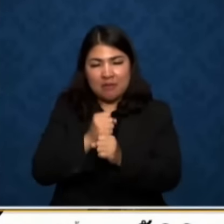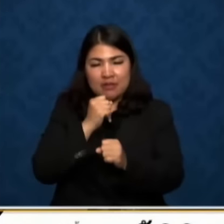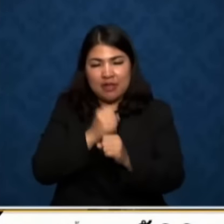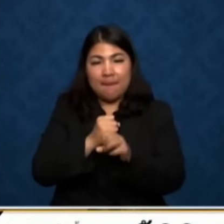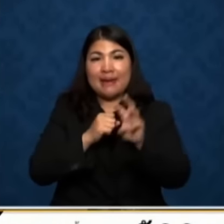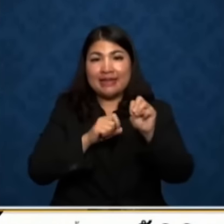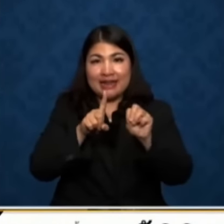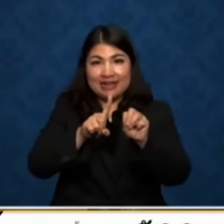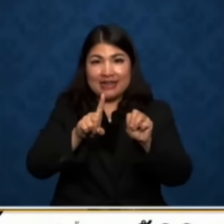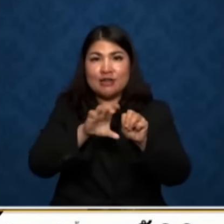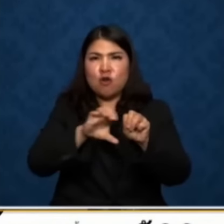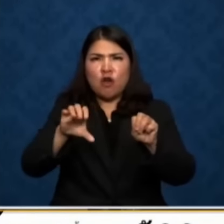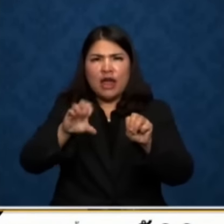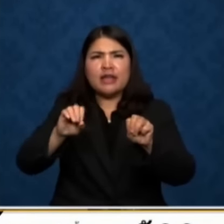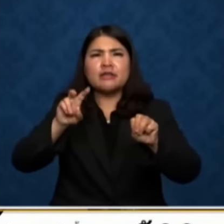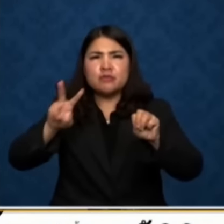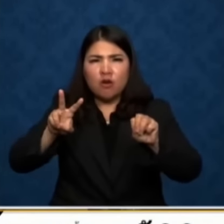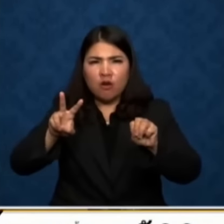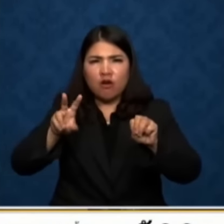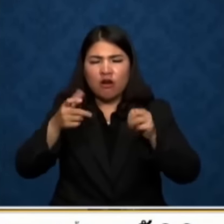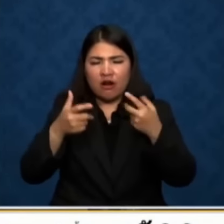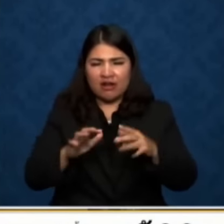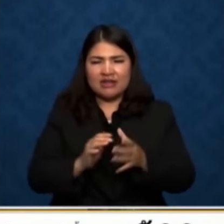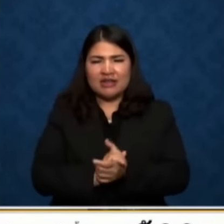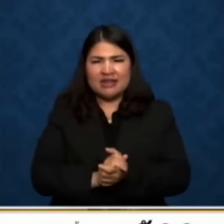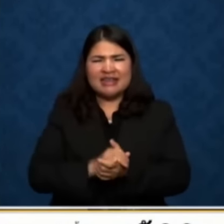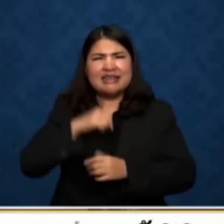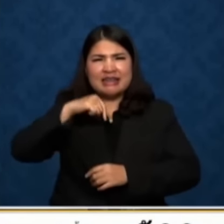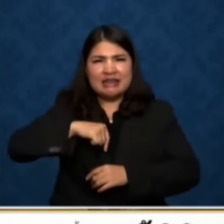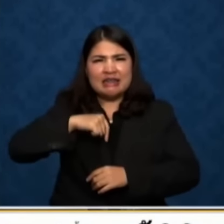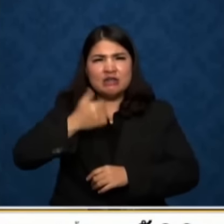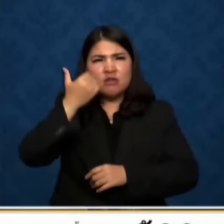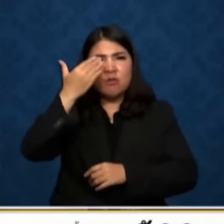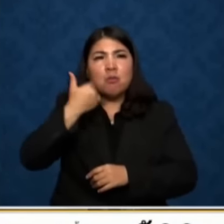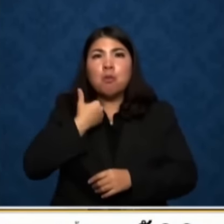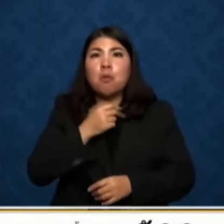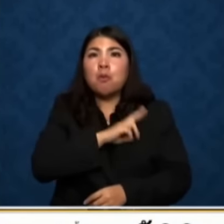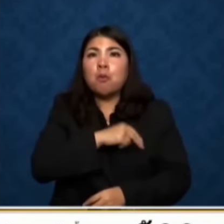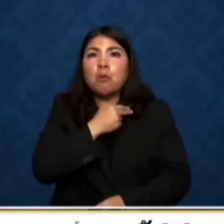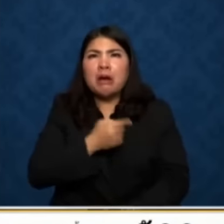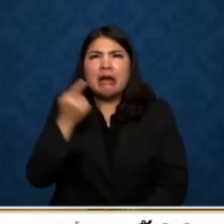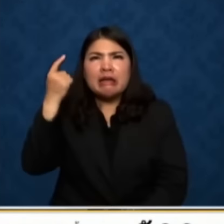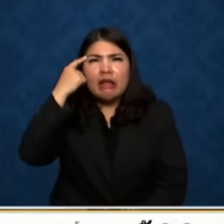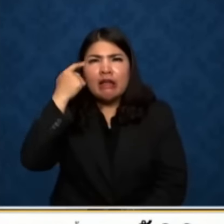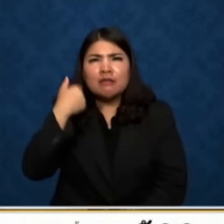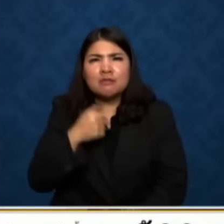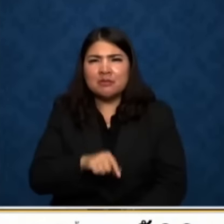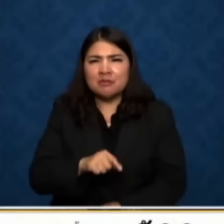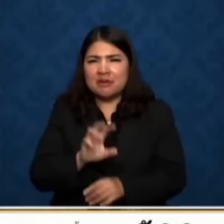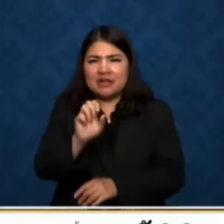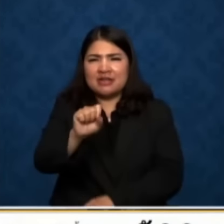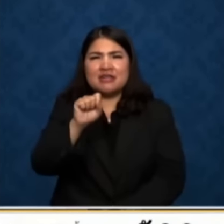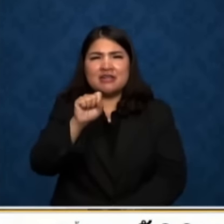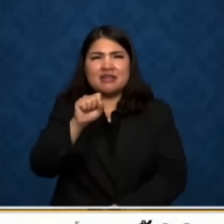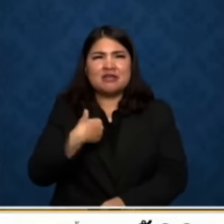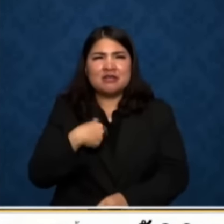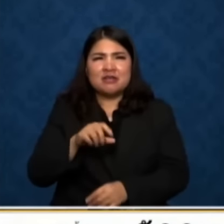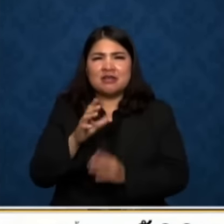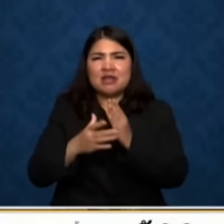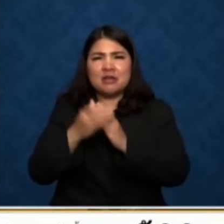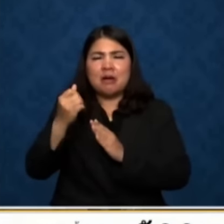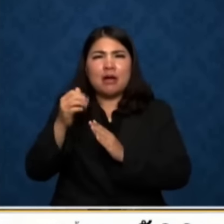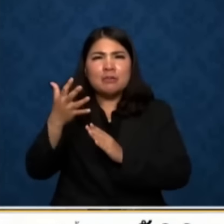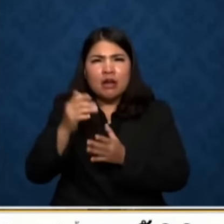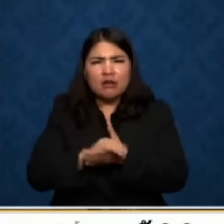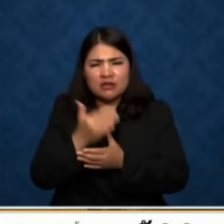า152นะคะแล้วก็สถานที่นี้ถ้าเราฟังเนี่ยเรานึกว่าโรงพยาบาลนะคะไม่ใช่สภาผู้แทนราษฎร คือท่านเป็นหมอก็จริงนะคะ